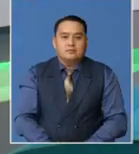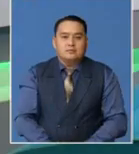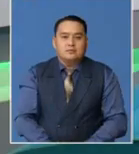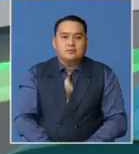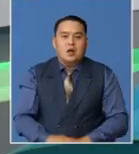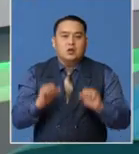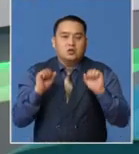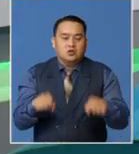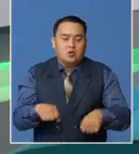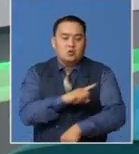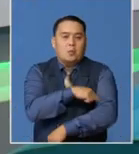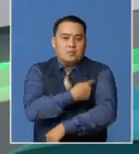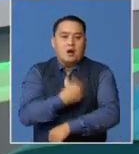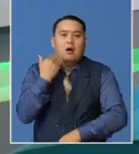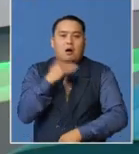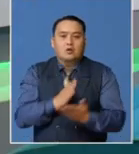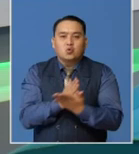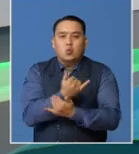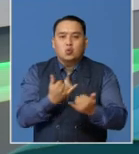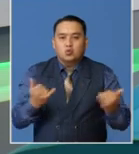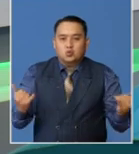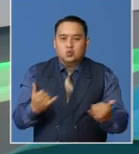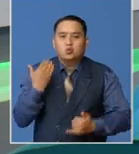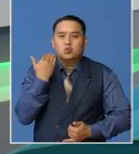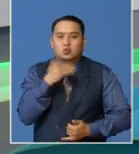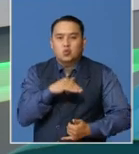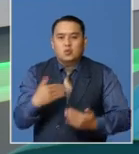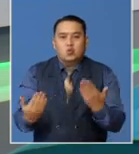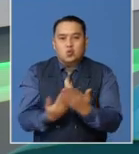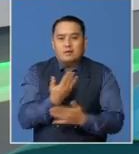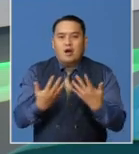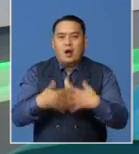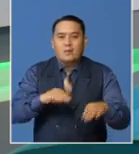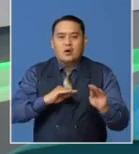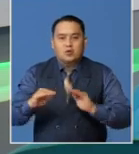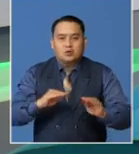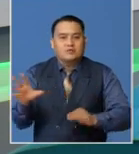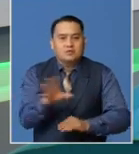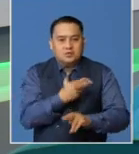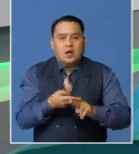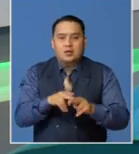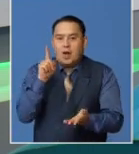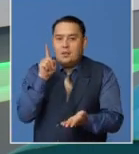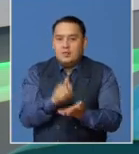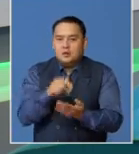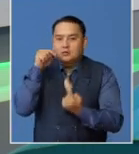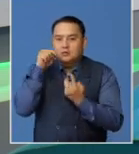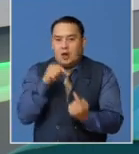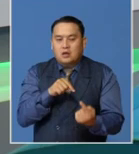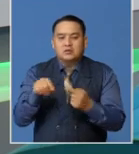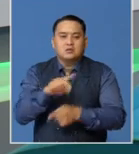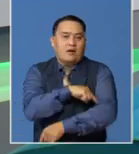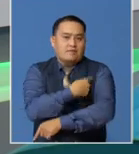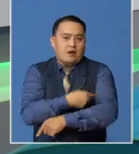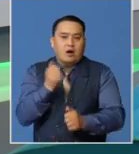доступная медицина качественное оказание услуг и супер современное оборудование всем этим критериям должна соответствовать сферы